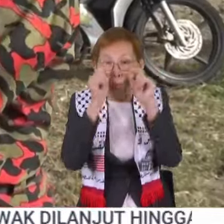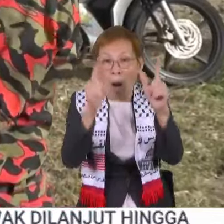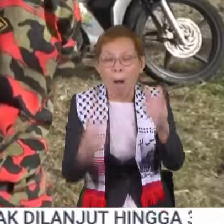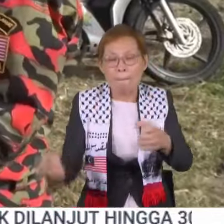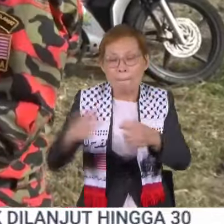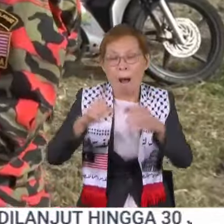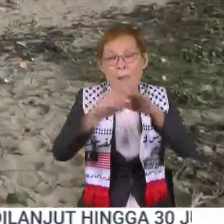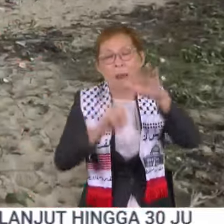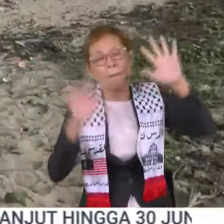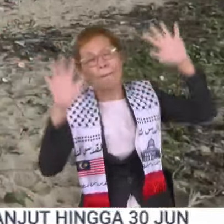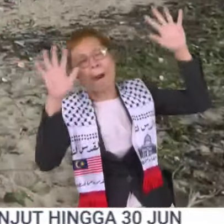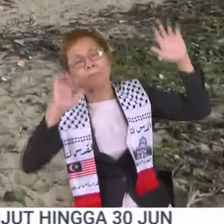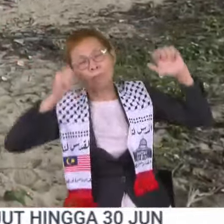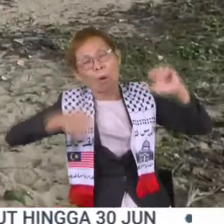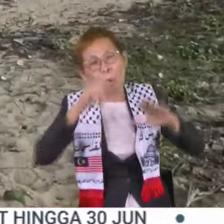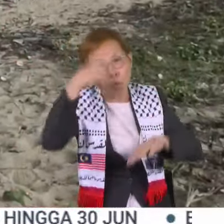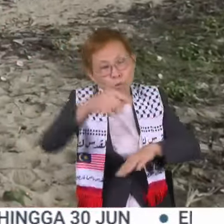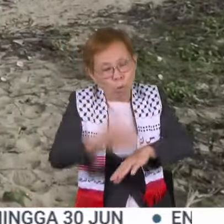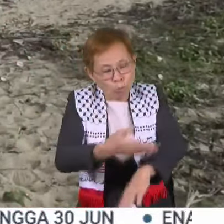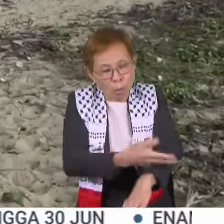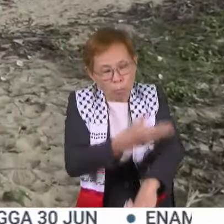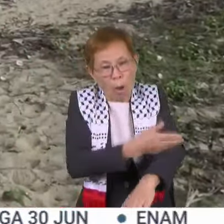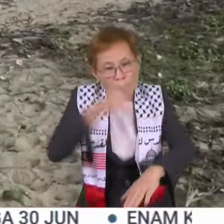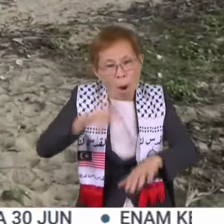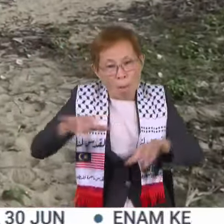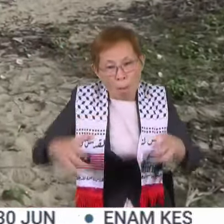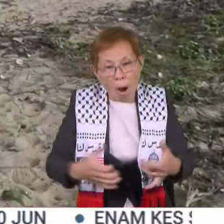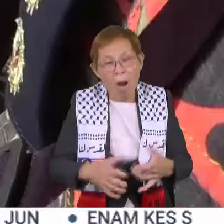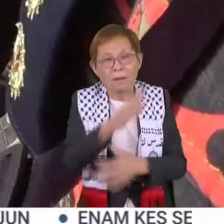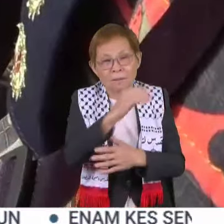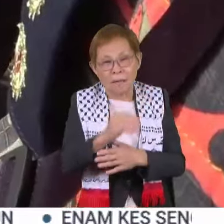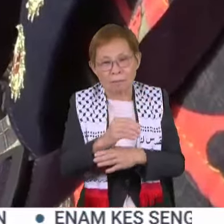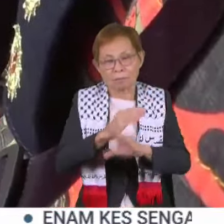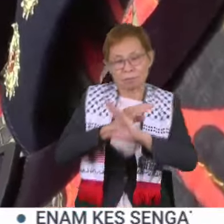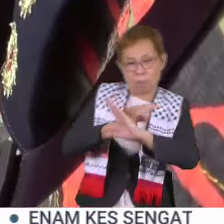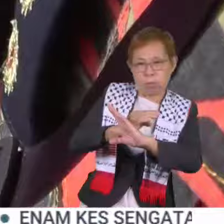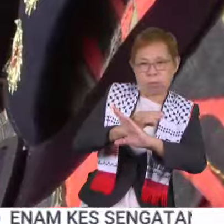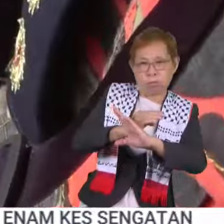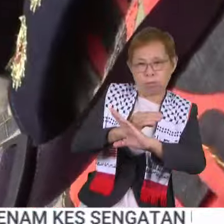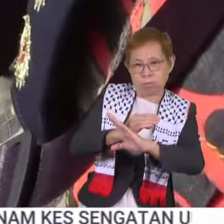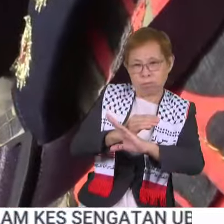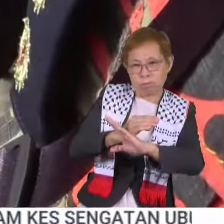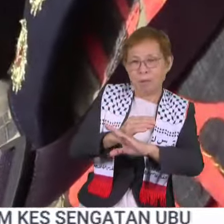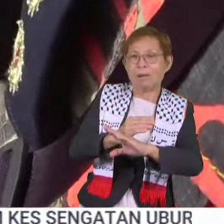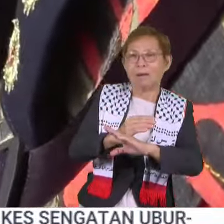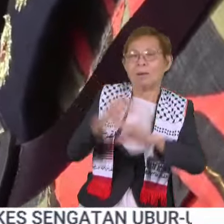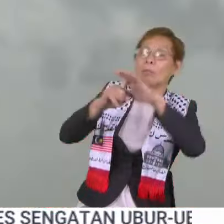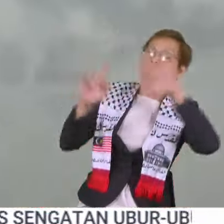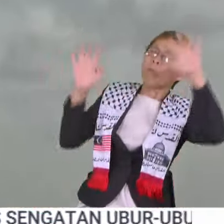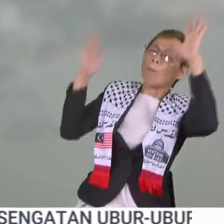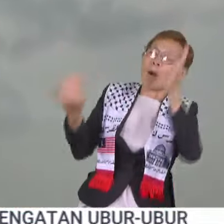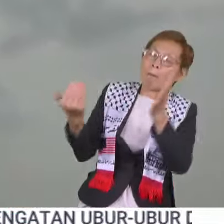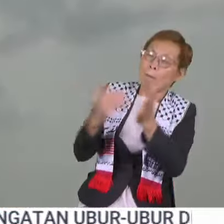esok bagi mendalami penambahbaikan yang perlu dilakukan selain mengekang nahas sama